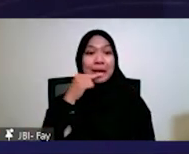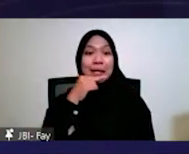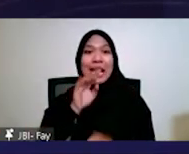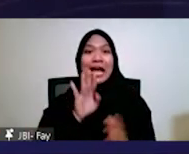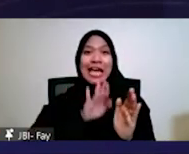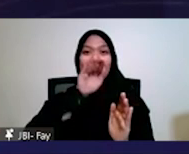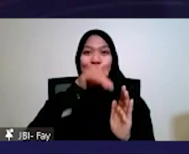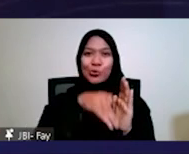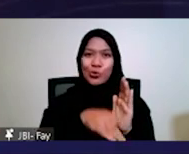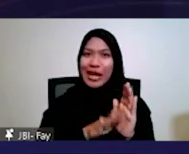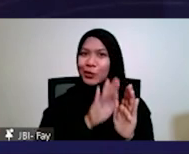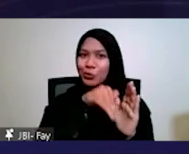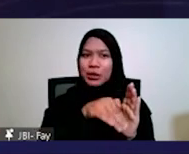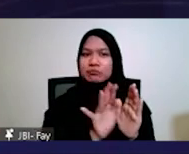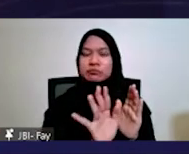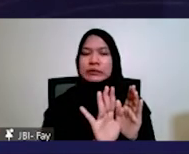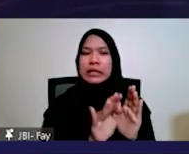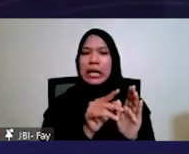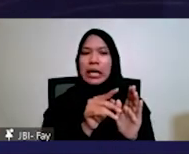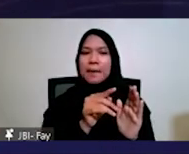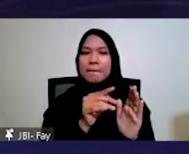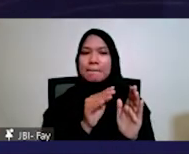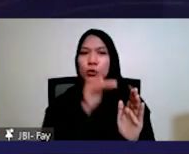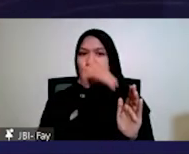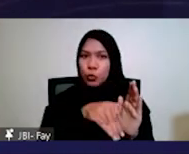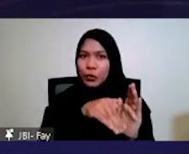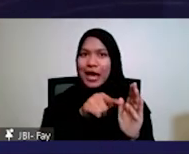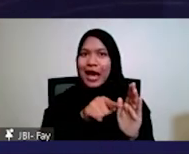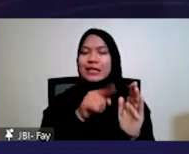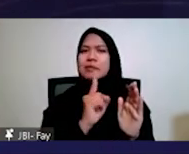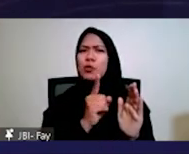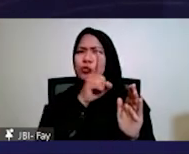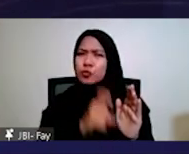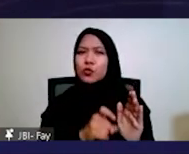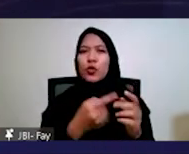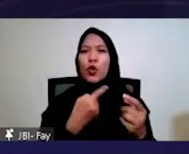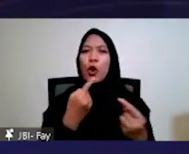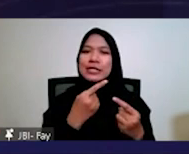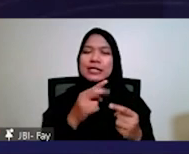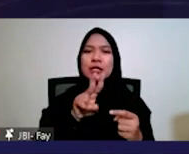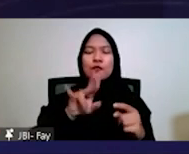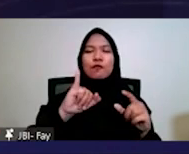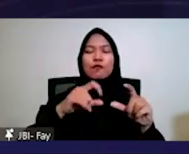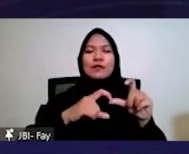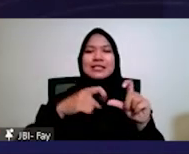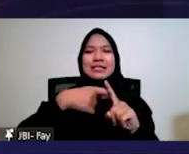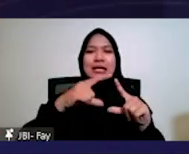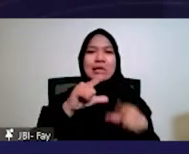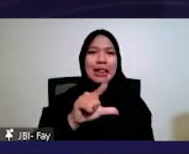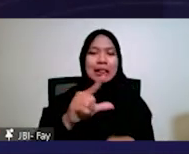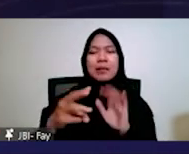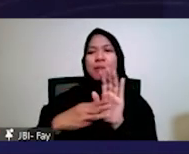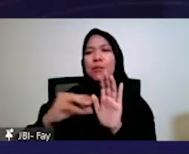turunnya itu enggak kalau merah enggak kayak tronton makanya perlu koordinasi fiskal dan moneter Bagaimana menjaga